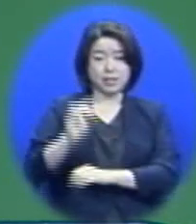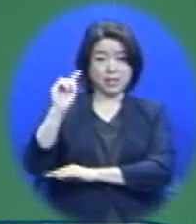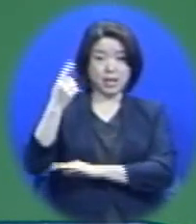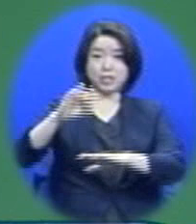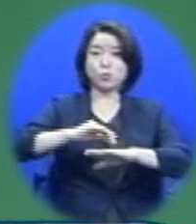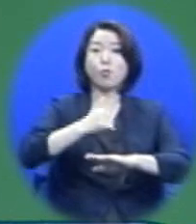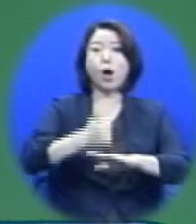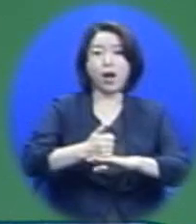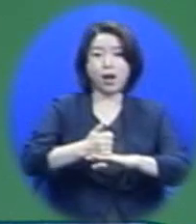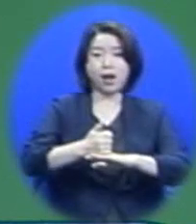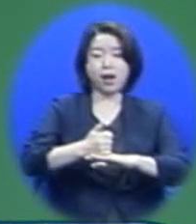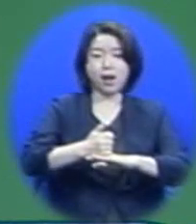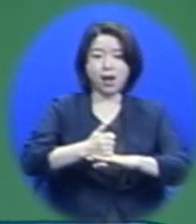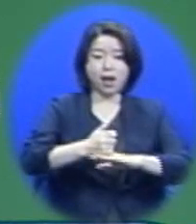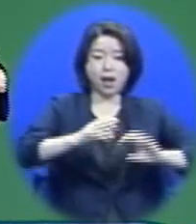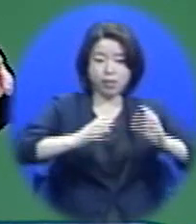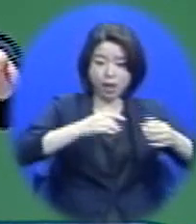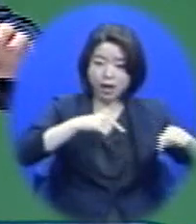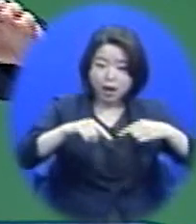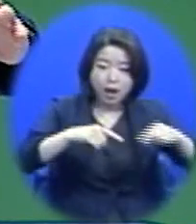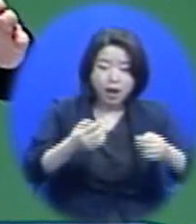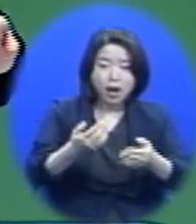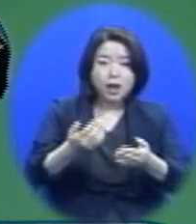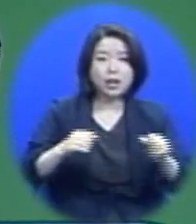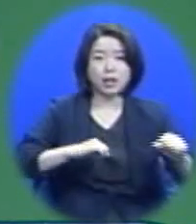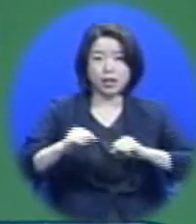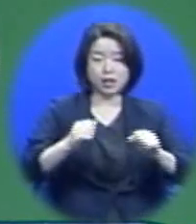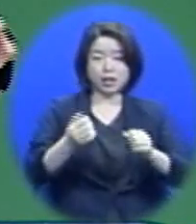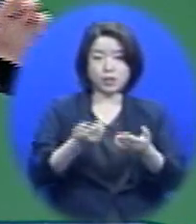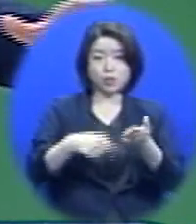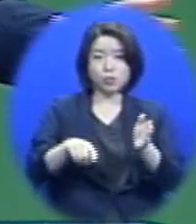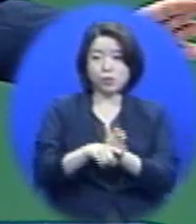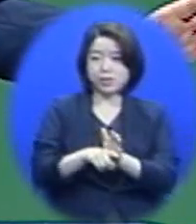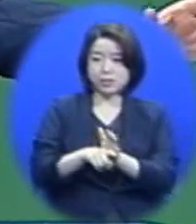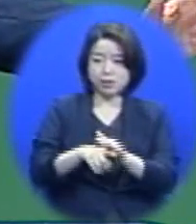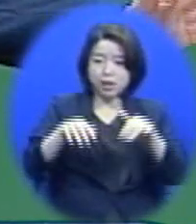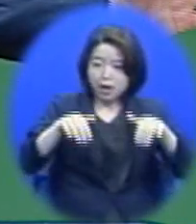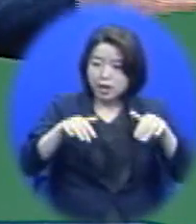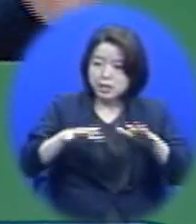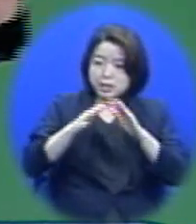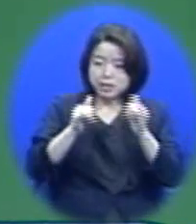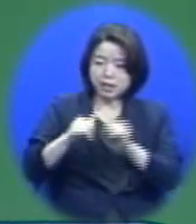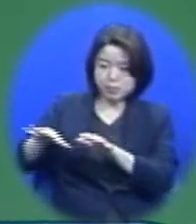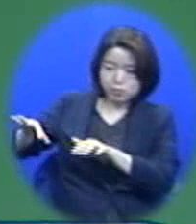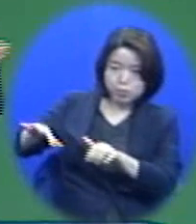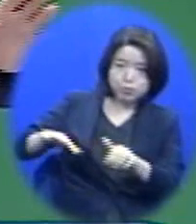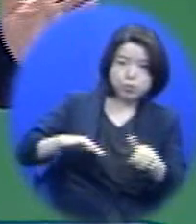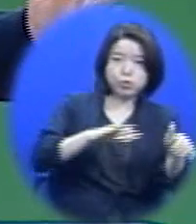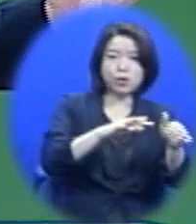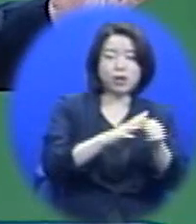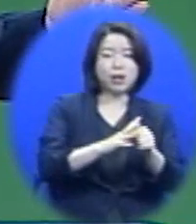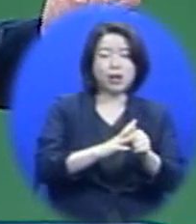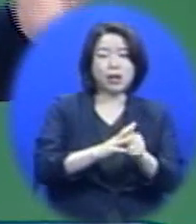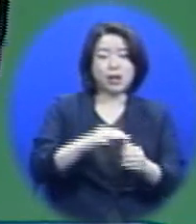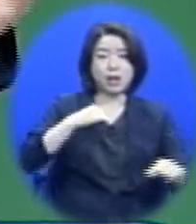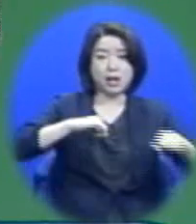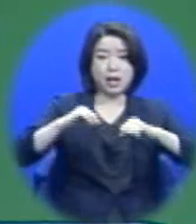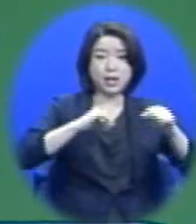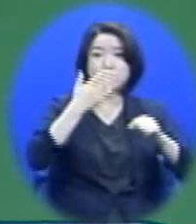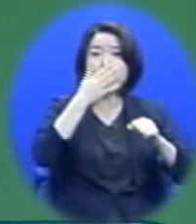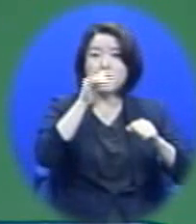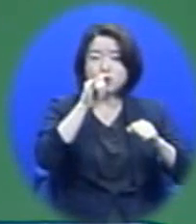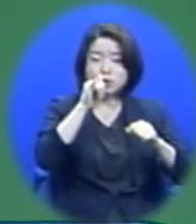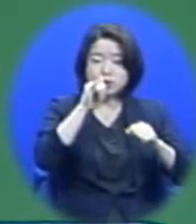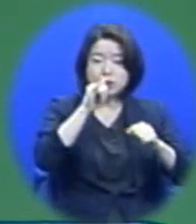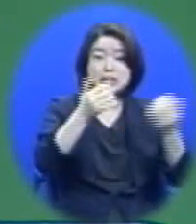왕이에요. 국정을 수행하기 위해서 신하들을 이끌고 여러 가지 국정을 행사할 수 있는 그런